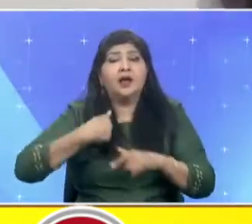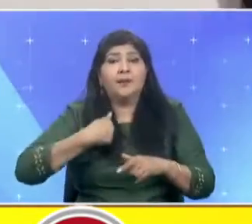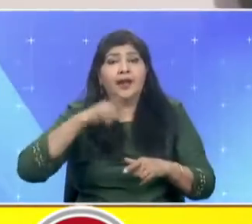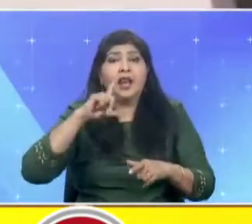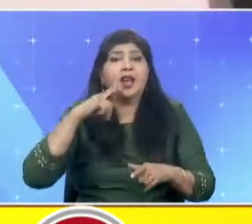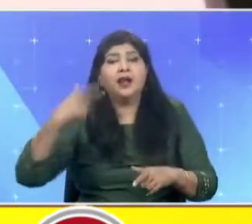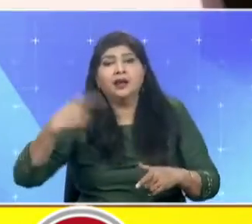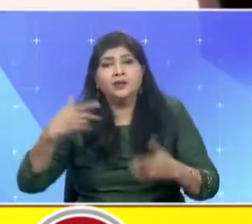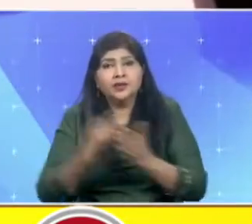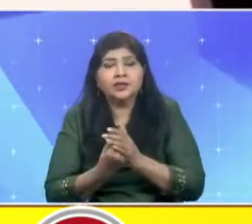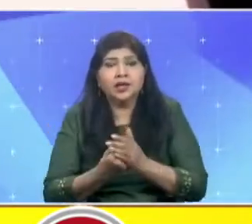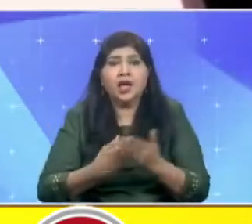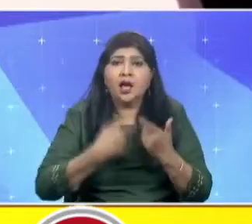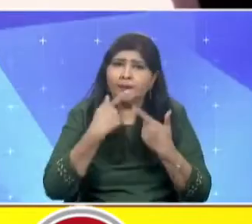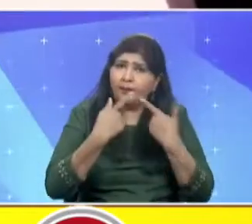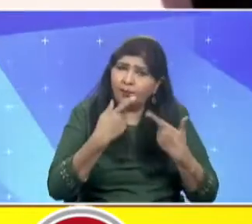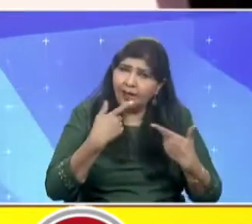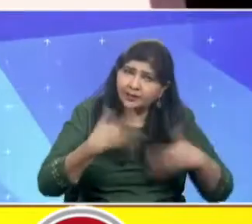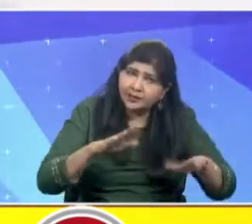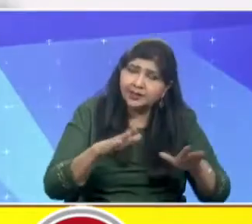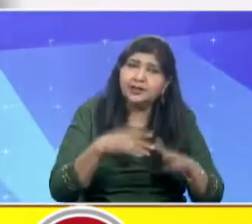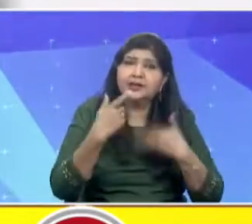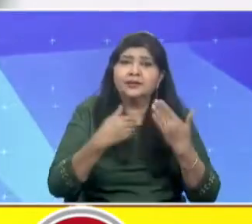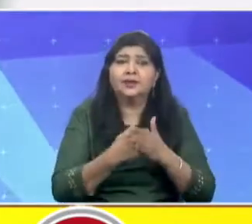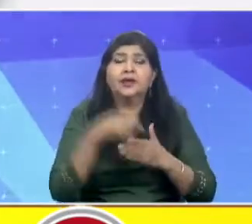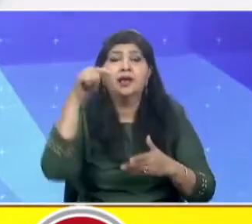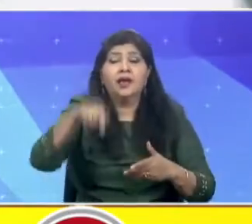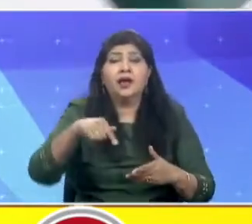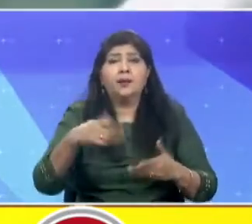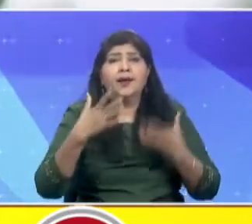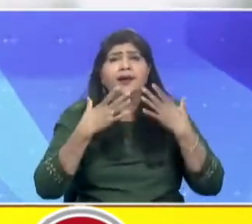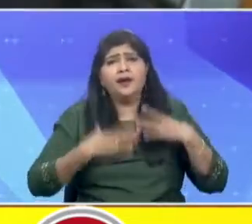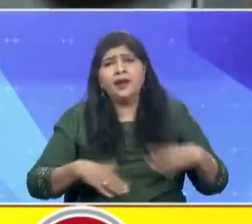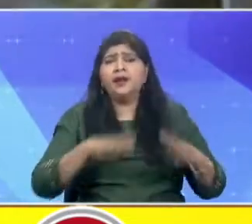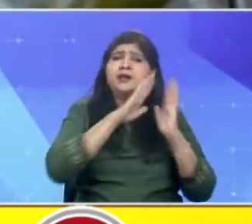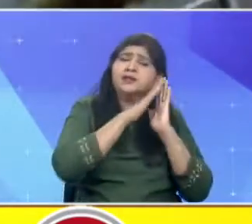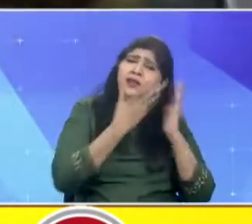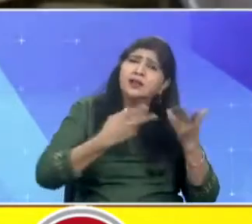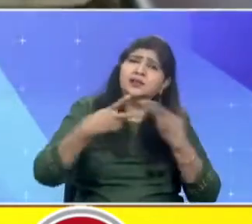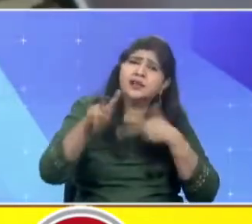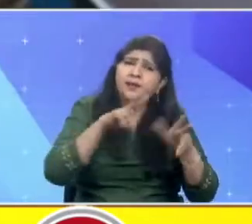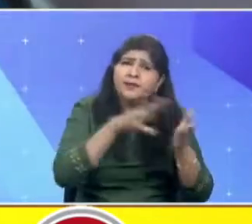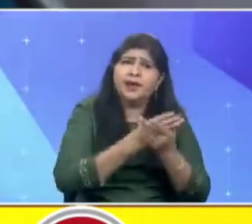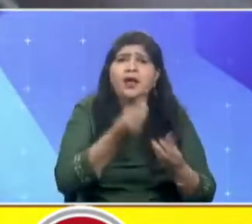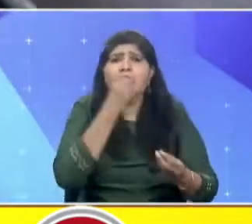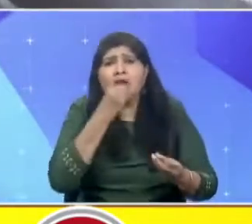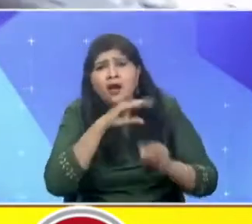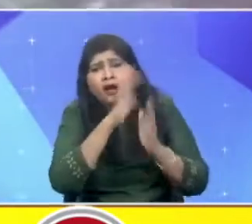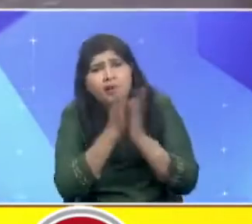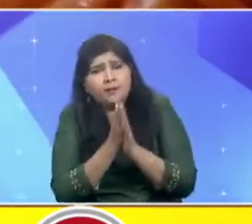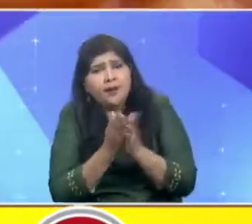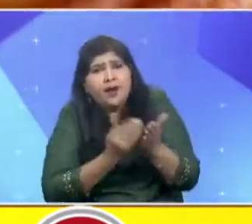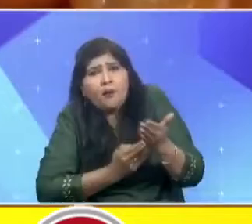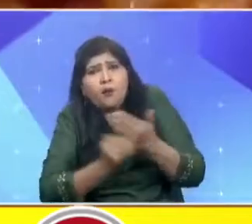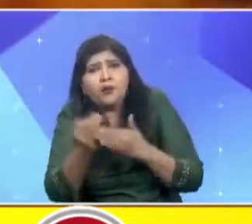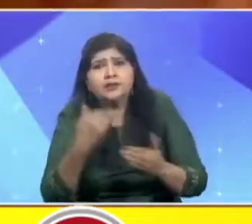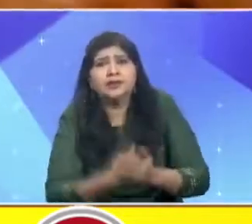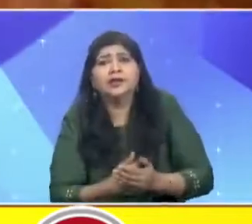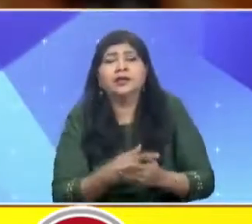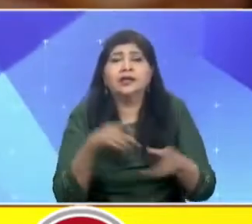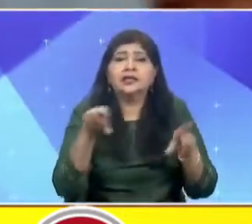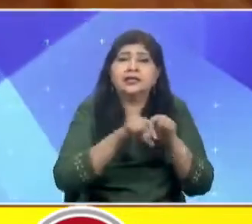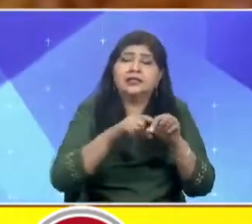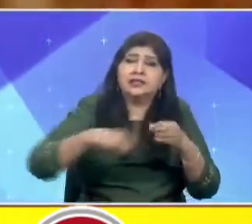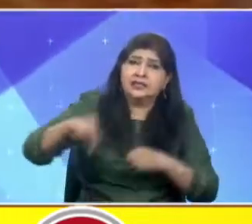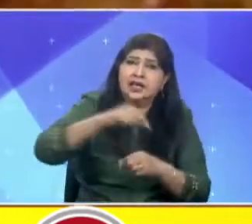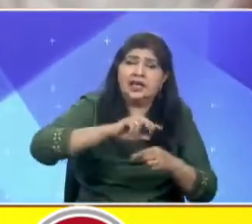भाषाओं, हमारी बोलियां, हमारे रहन-सहन, खान-पान का विस्तार, ये